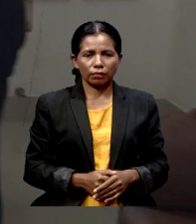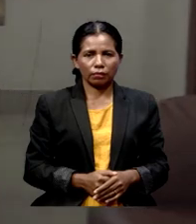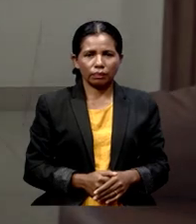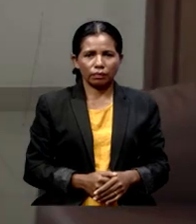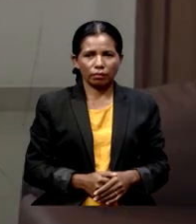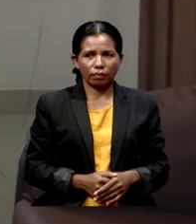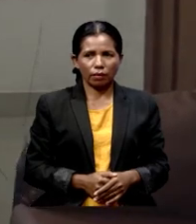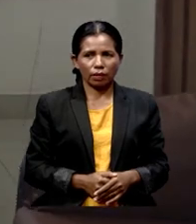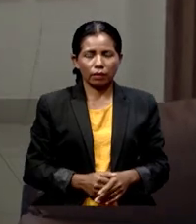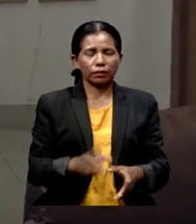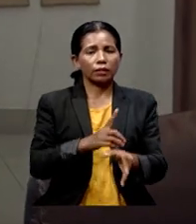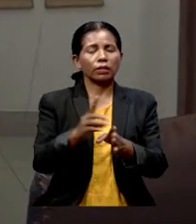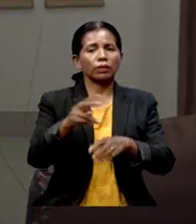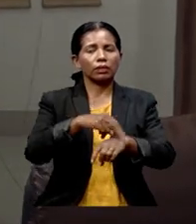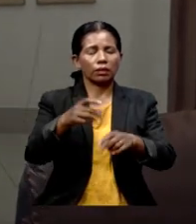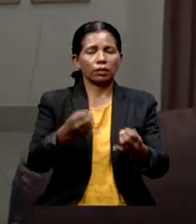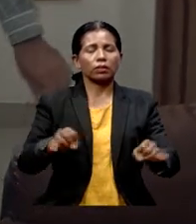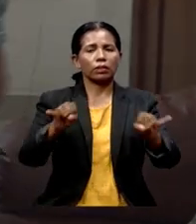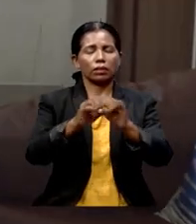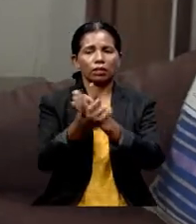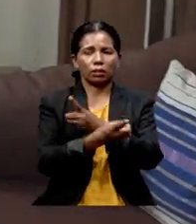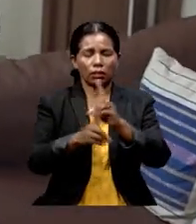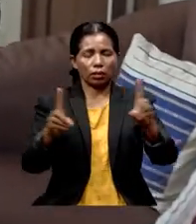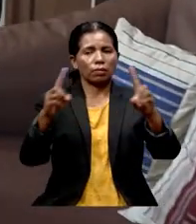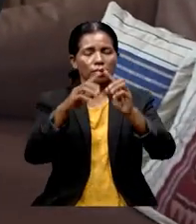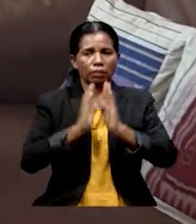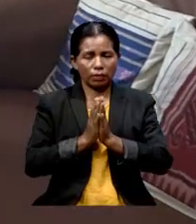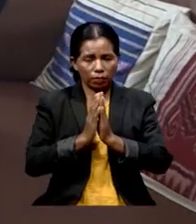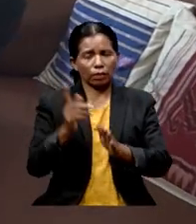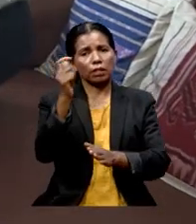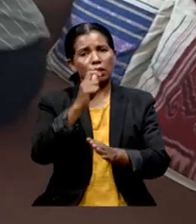myanmarar direktor nasional institutu demokratiba myanmarar